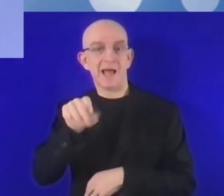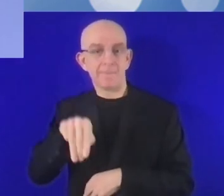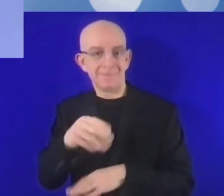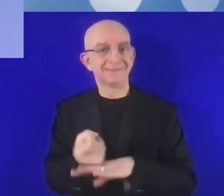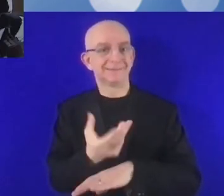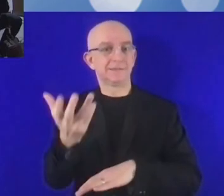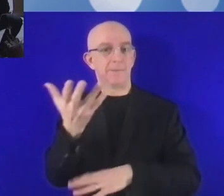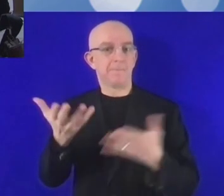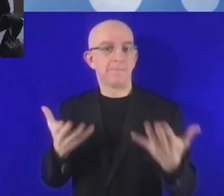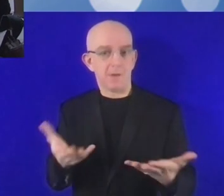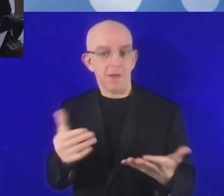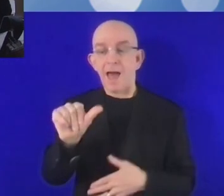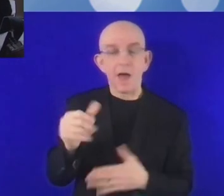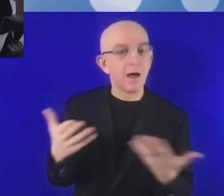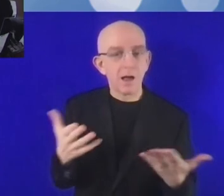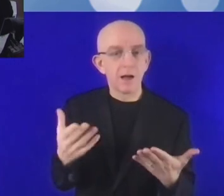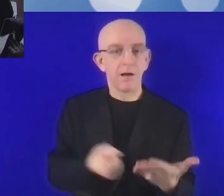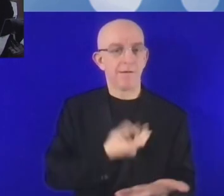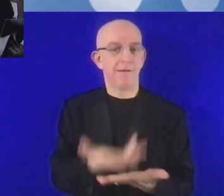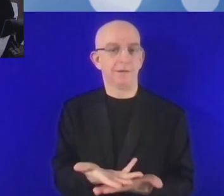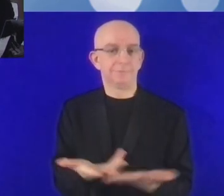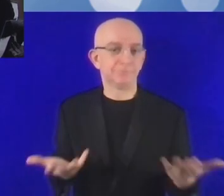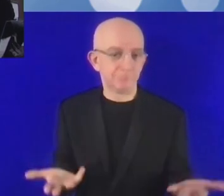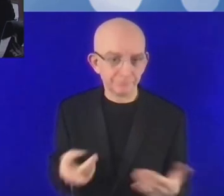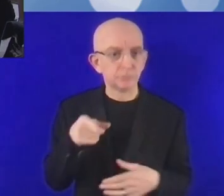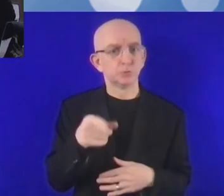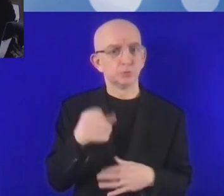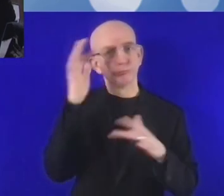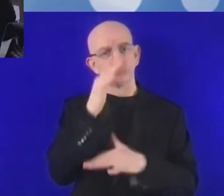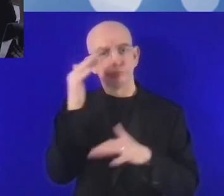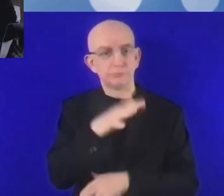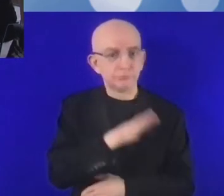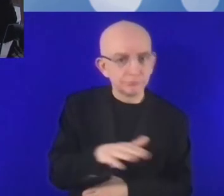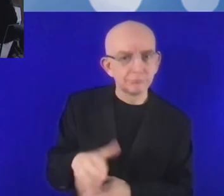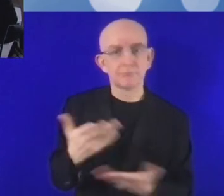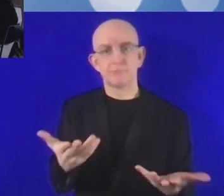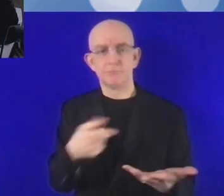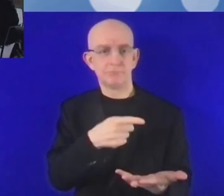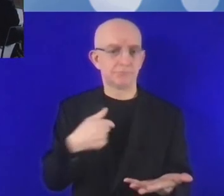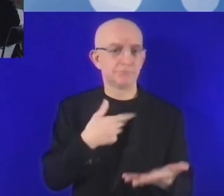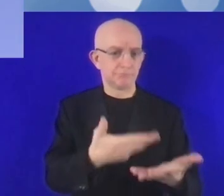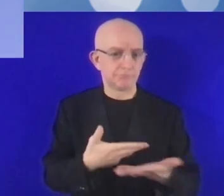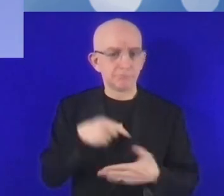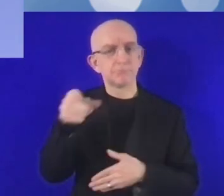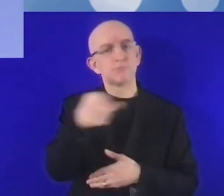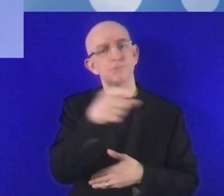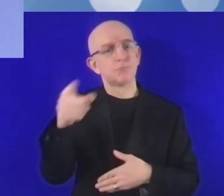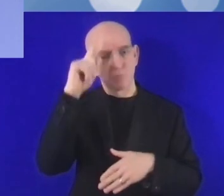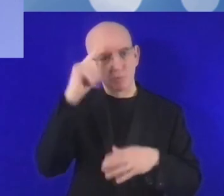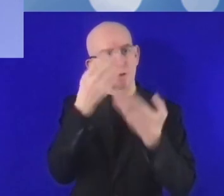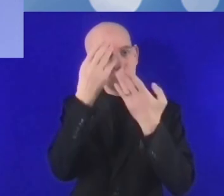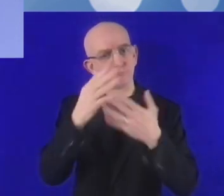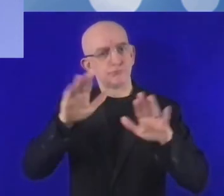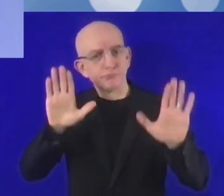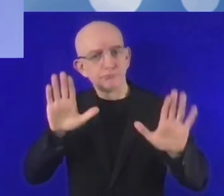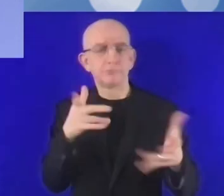大家知道，英语的 A 是艺术的意思。我想我们应该要关注自己的敏感，